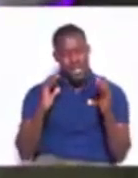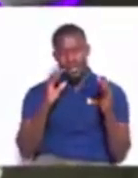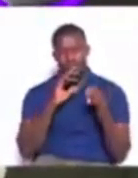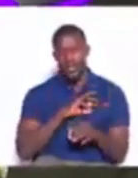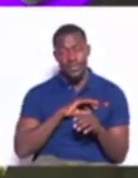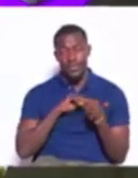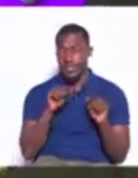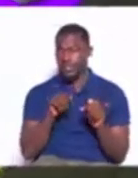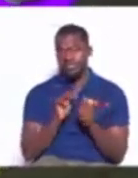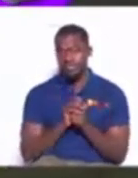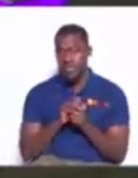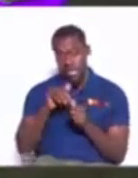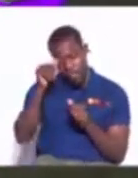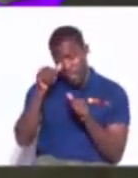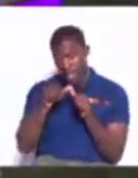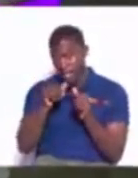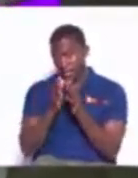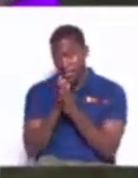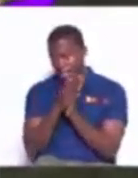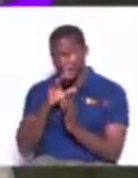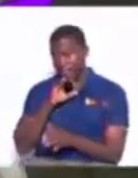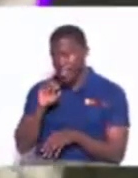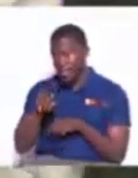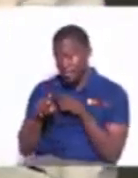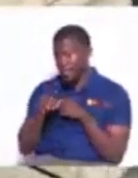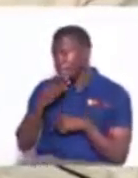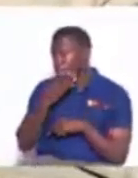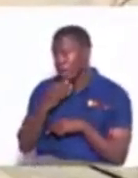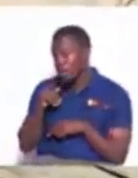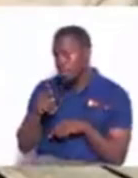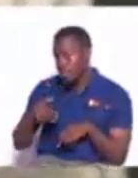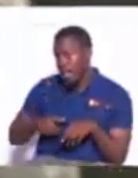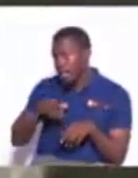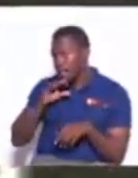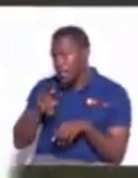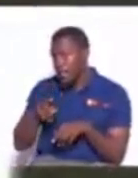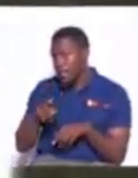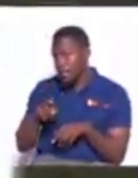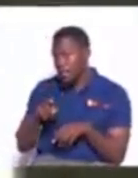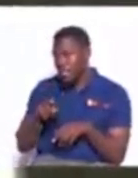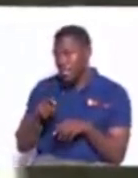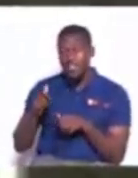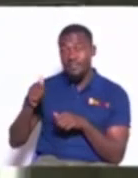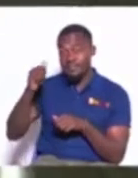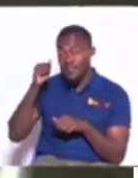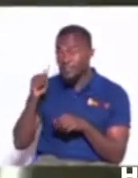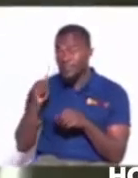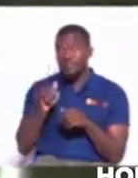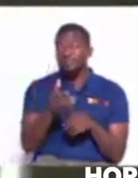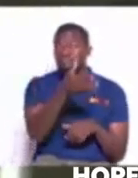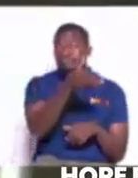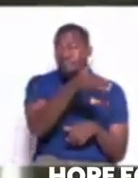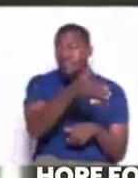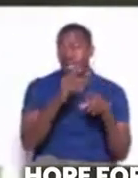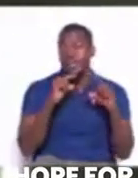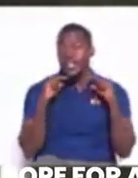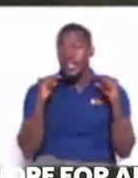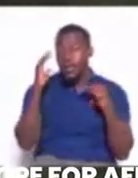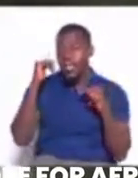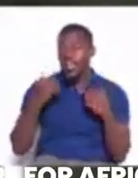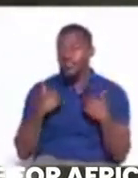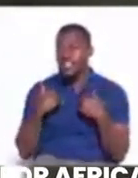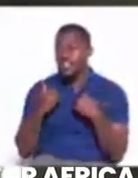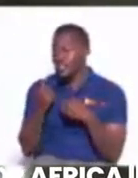vitu akashindwa kuja. Popote ulipo, tungekimbia kwa haraka katika neema hii ya maombi ya usiku wa